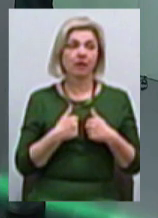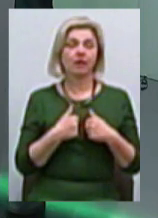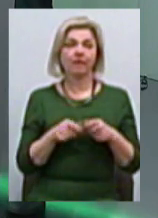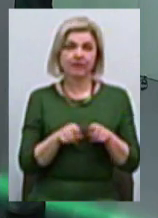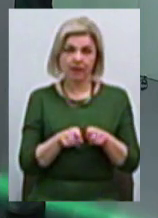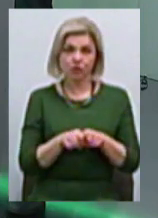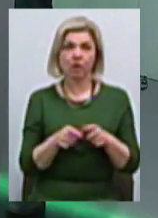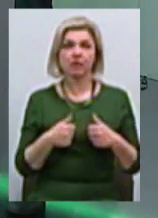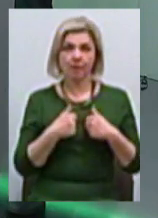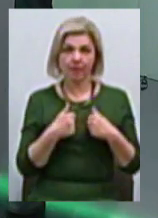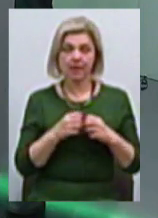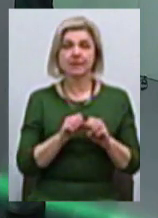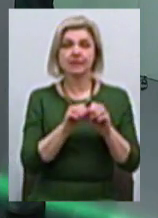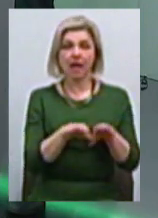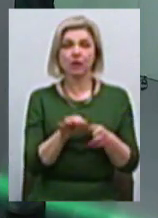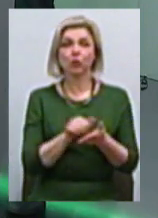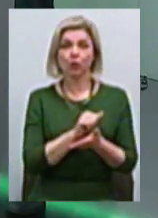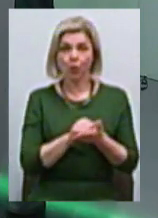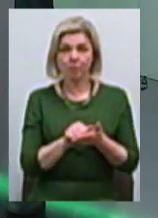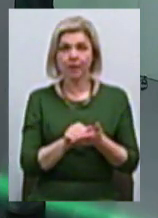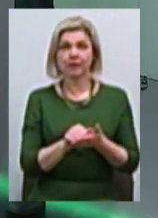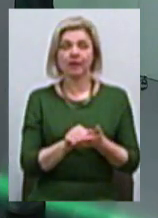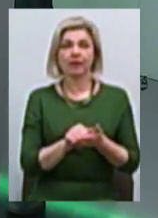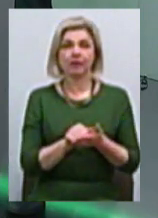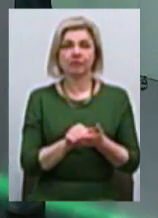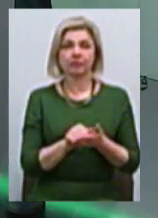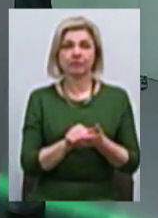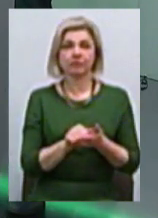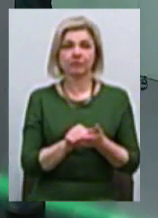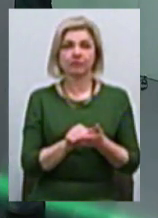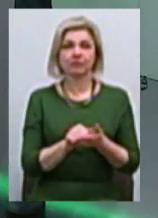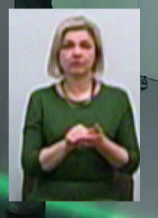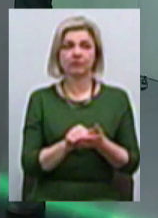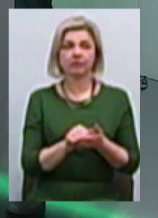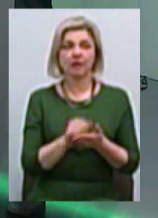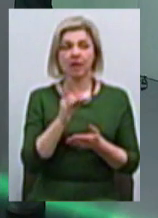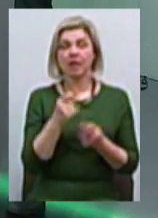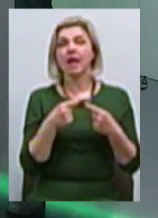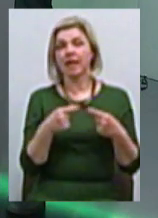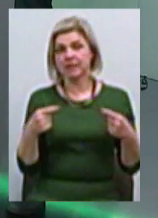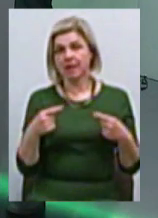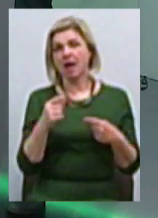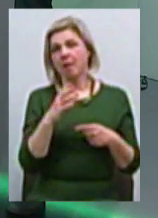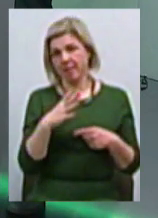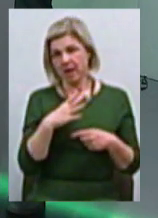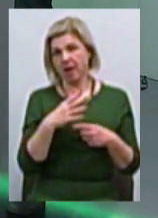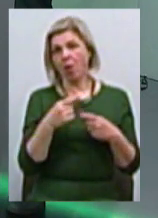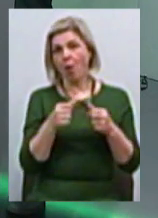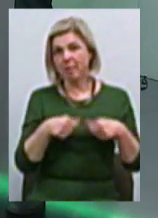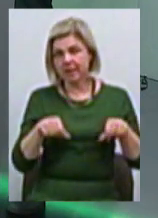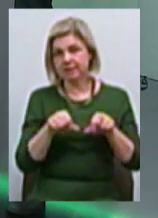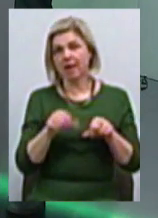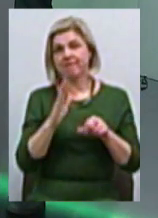намагаються здати документи з дільничних комісій. І, так, на різних вони були в дільничних комісіях в